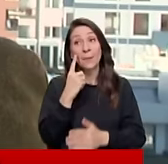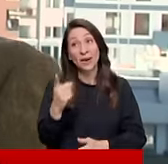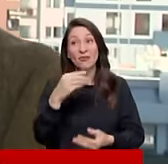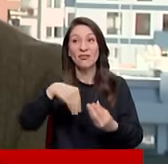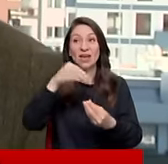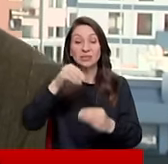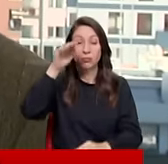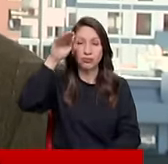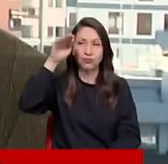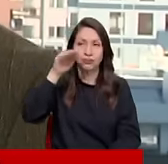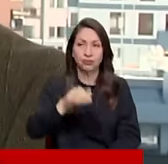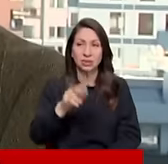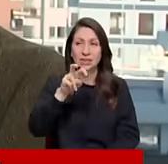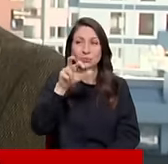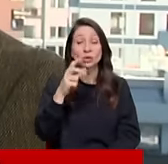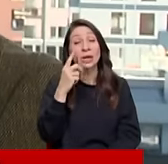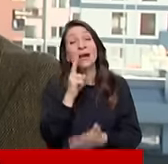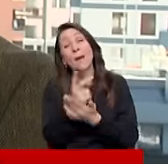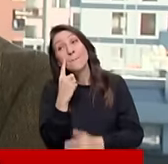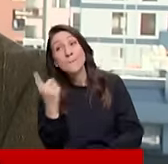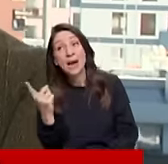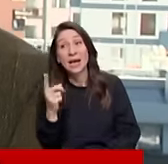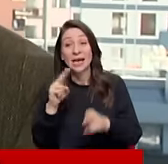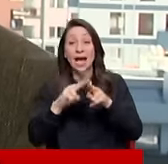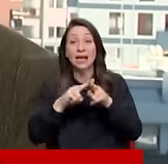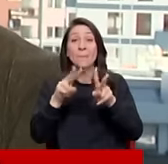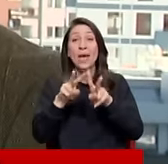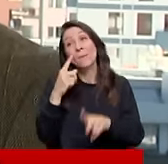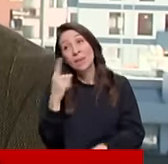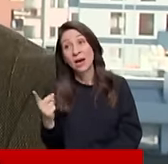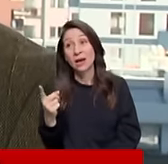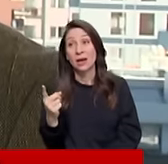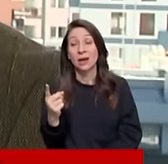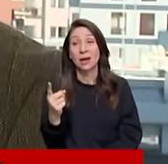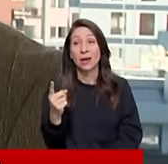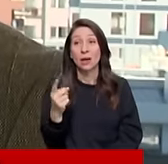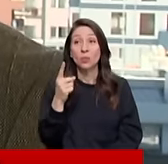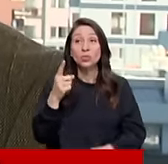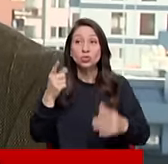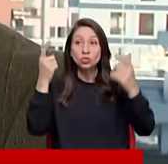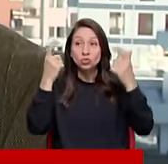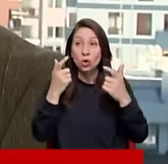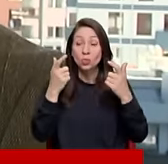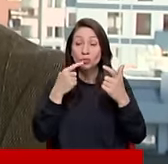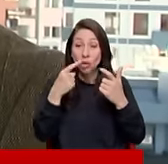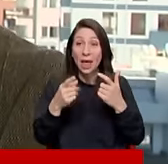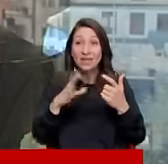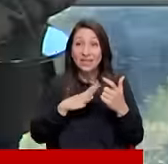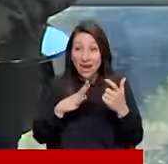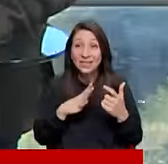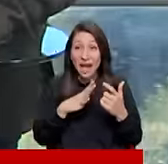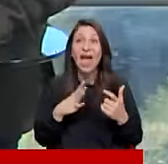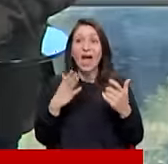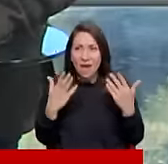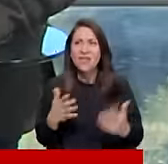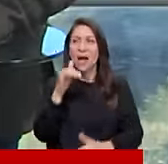faizin 8,5'a düşürülmesi kararlarına bakın, kur korumalı mevduata bakın. Ha bunu üstlenenler var, ya söyleyenler var da ya yani,